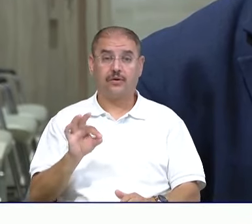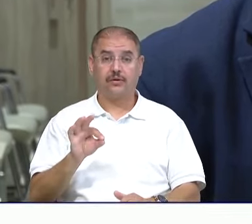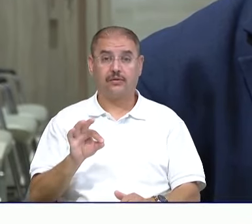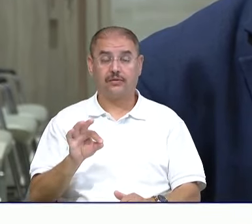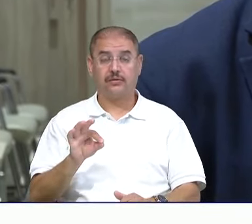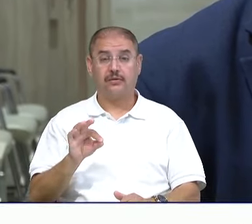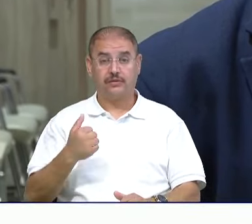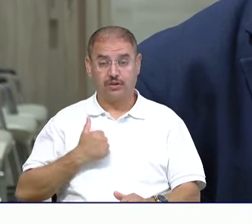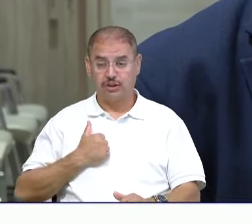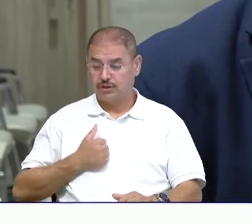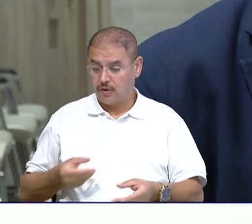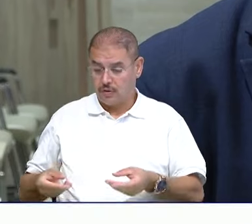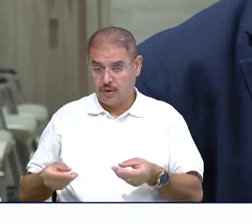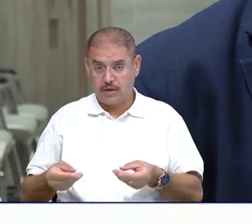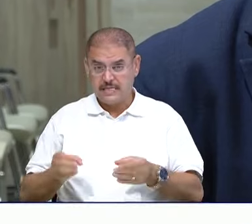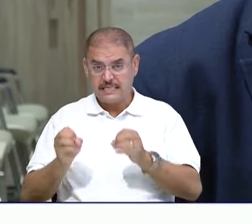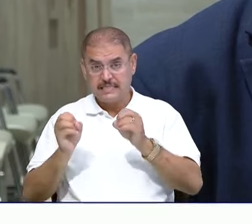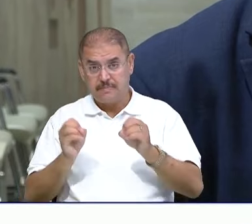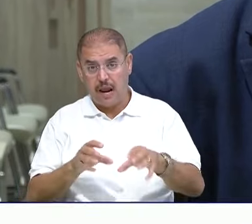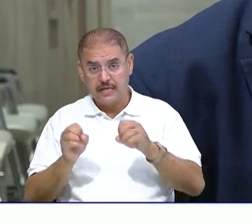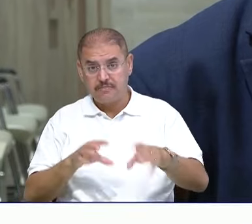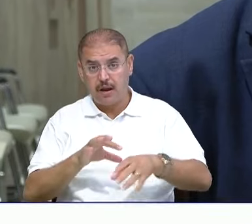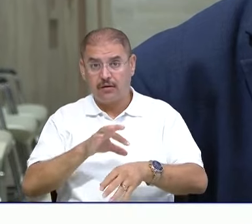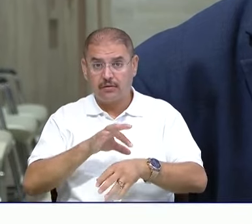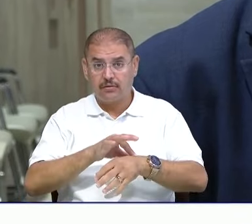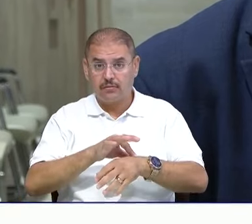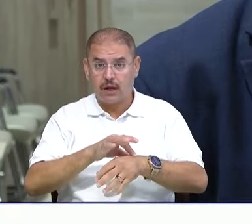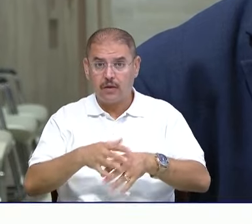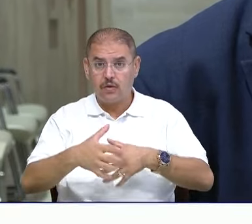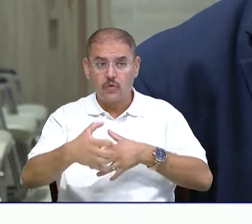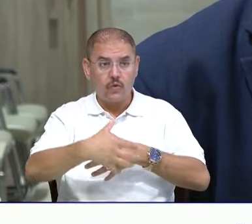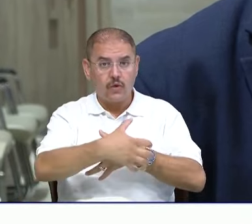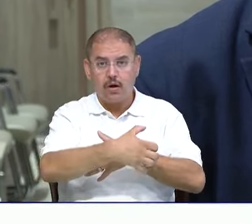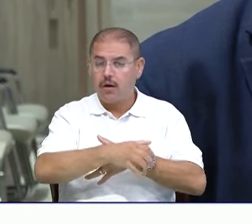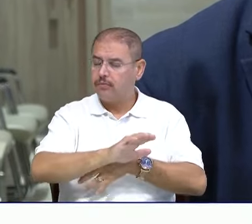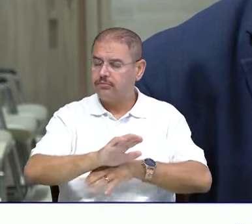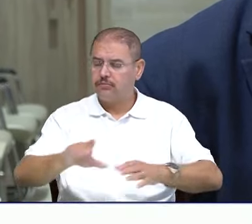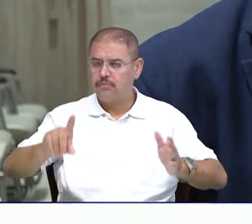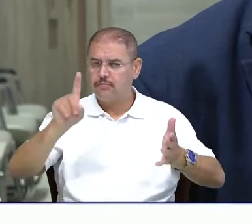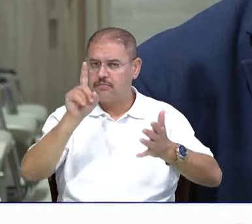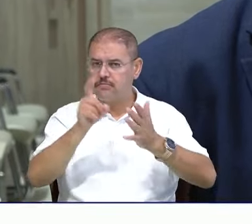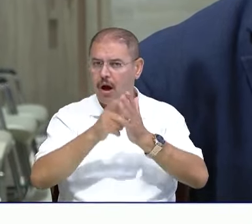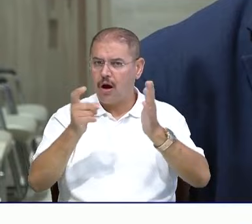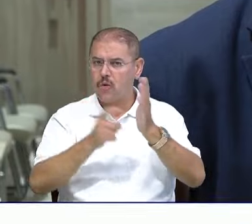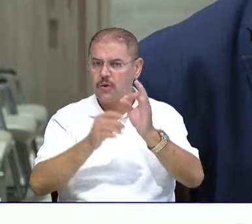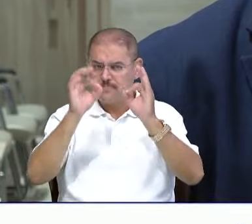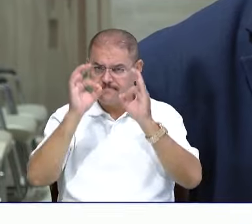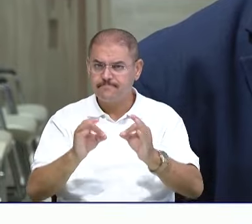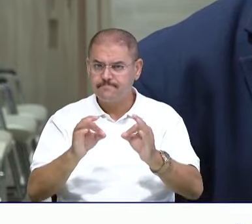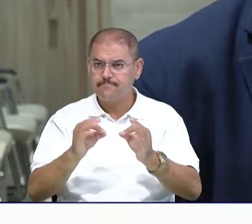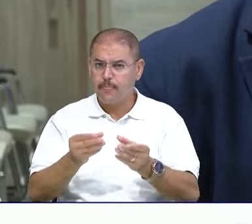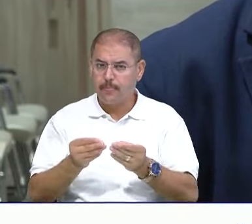والتي يجب التعامل معها ضمن المنظومه القانونيه والتشريعيه من خلال وزاره البيئه كما